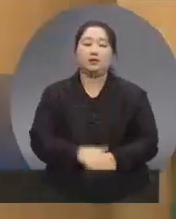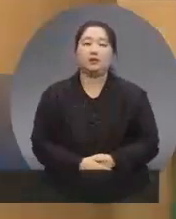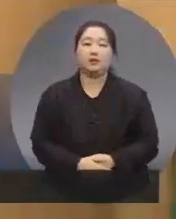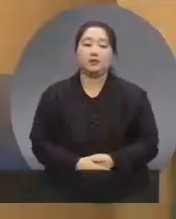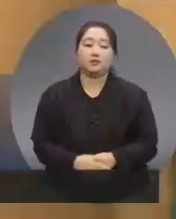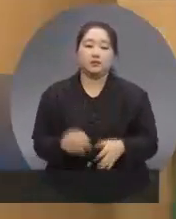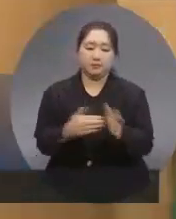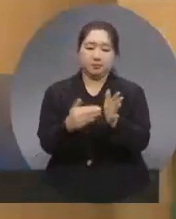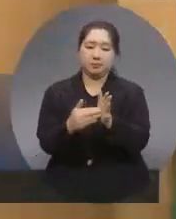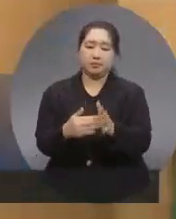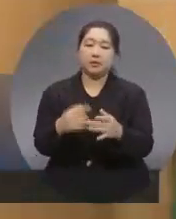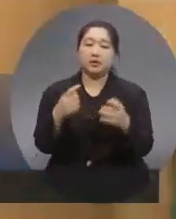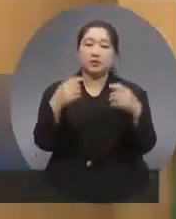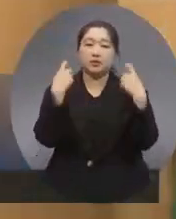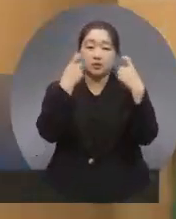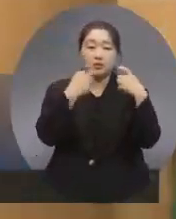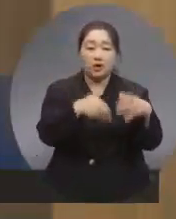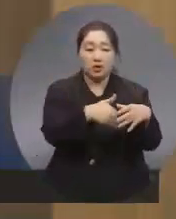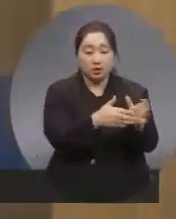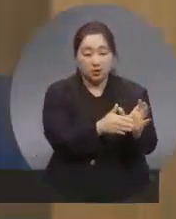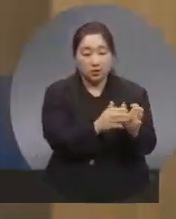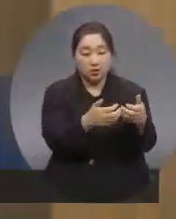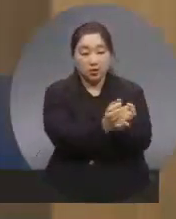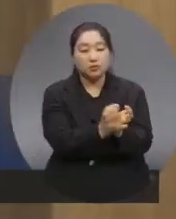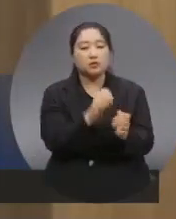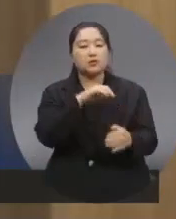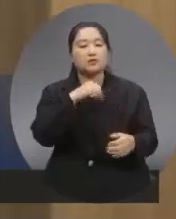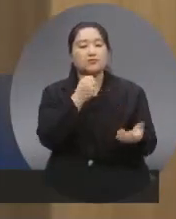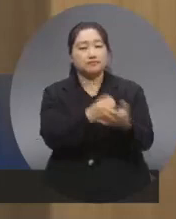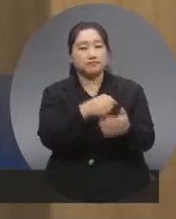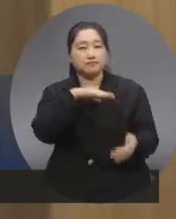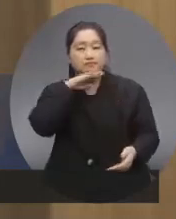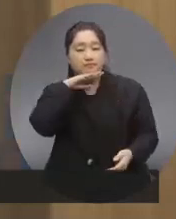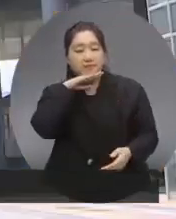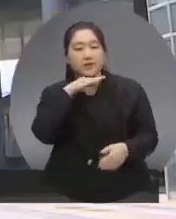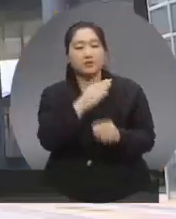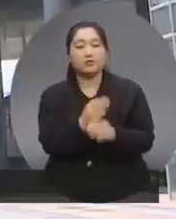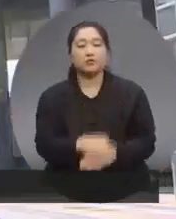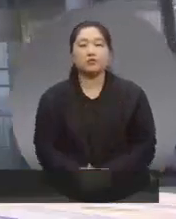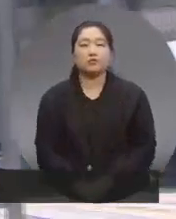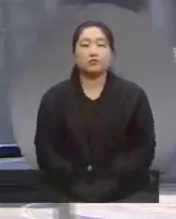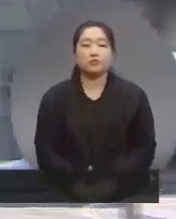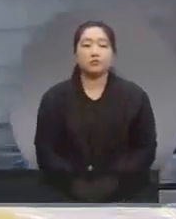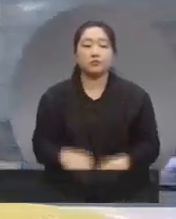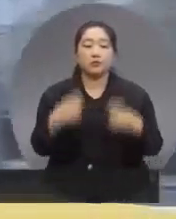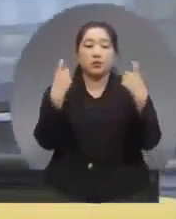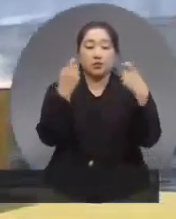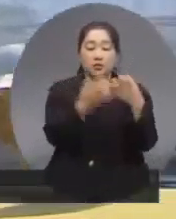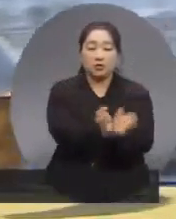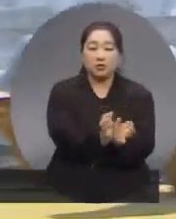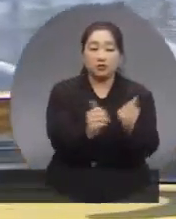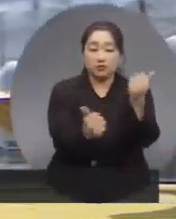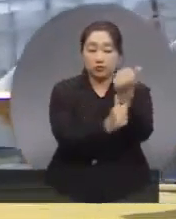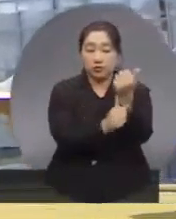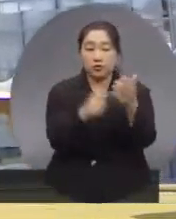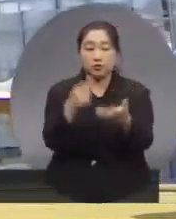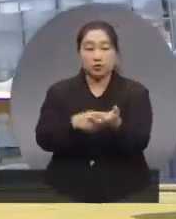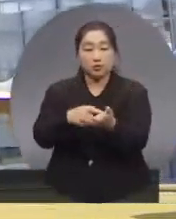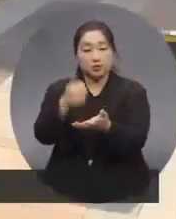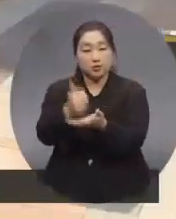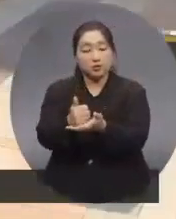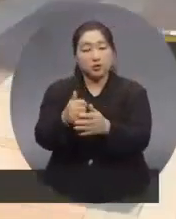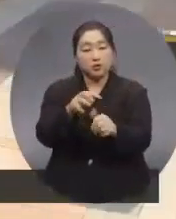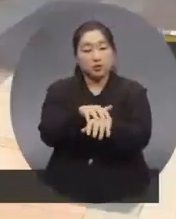그걸로 끝났고 지금 저희 문체부의 결정을 좀 기다리고 있는 상황이에요 문체부는 부위원장과 사무총장 등